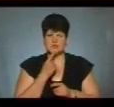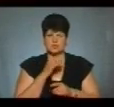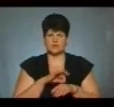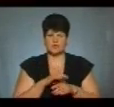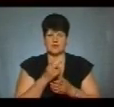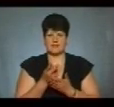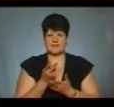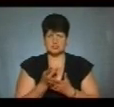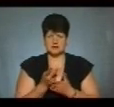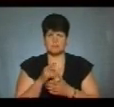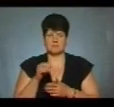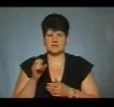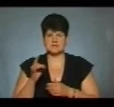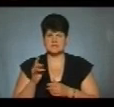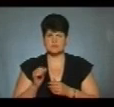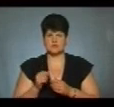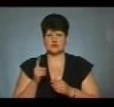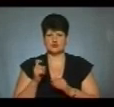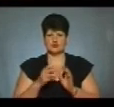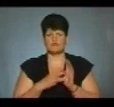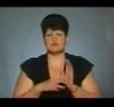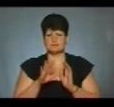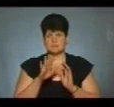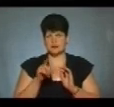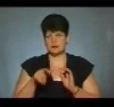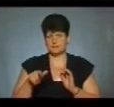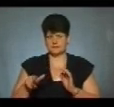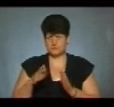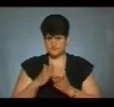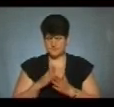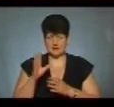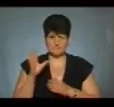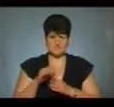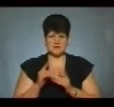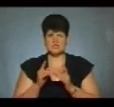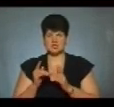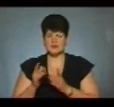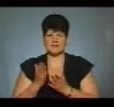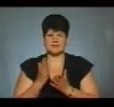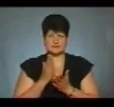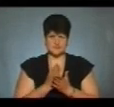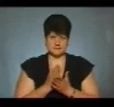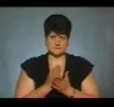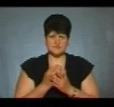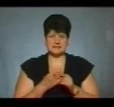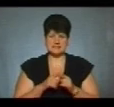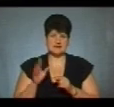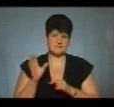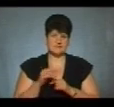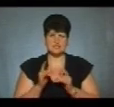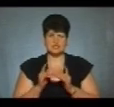В пансіонаті 185 підопічних. От всі ліжка, які ми маємо, Це всі